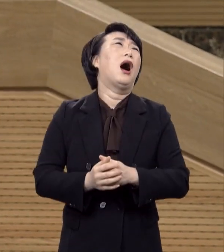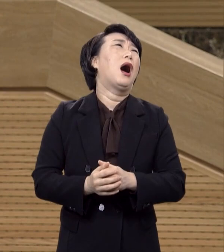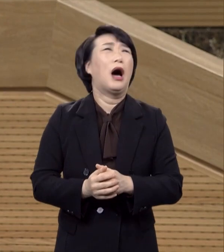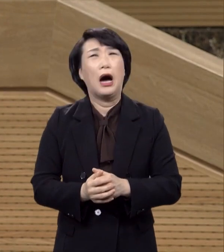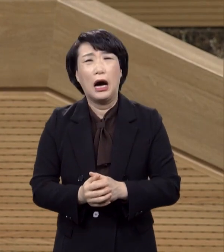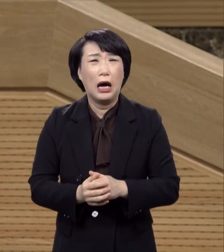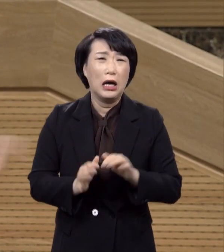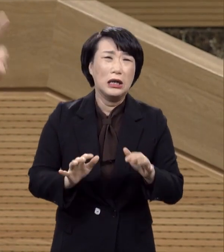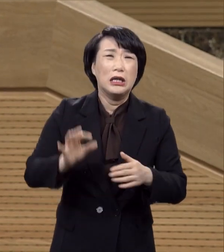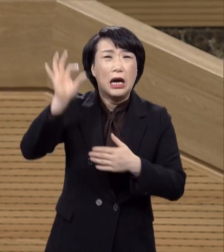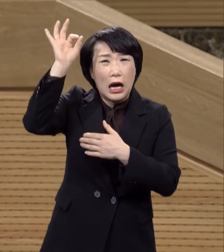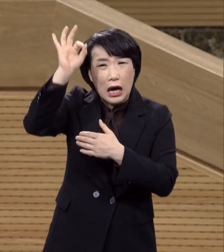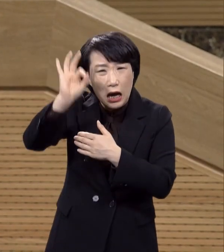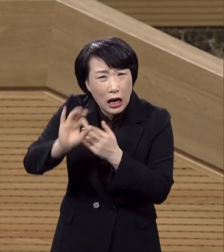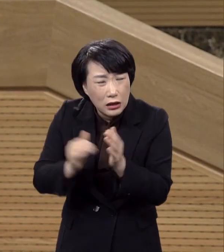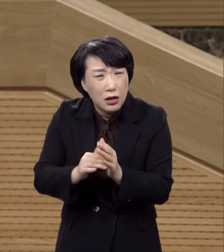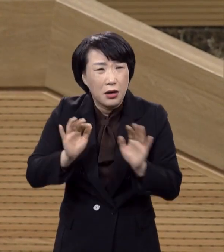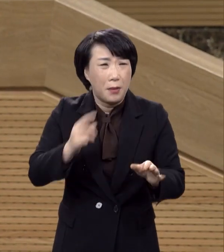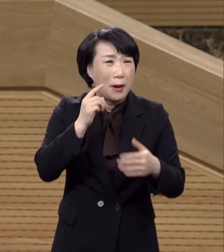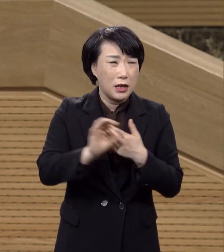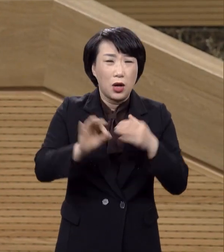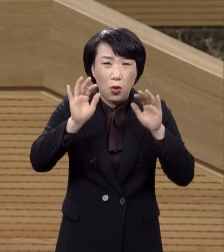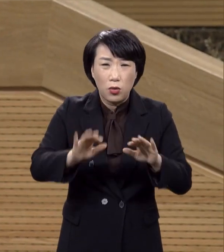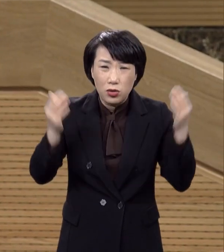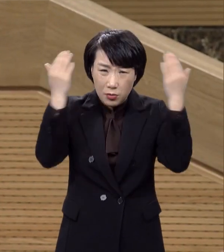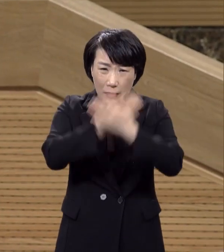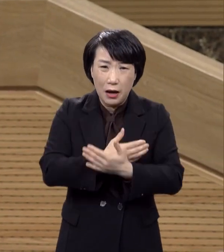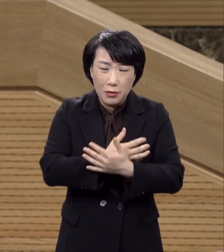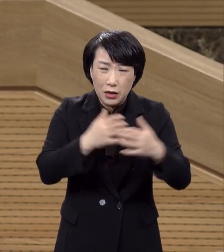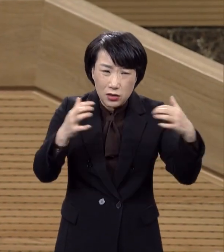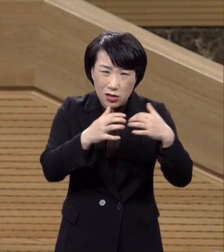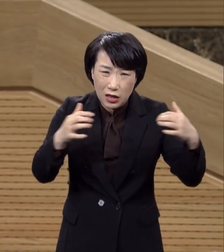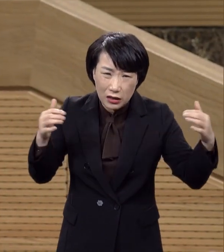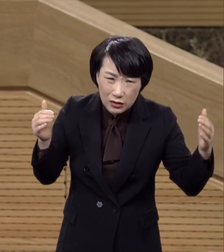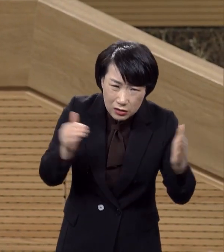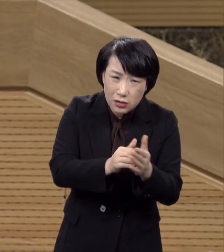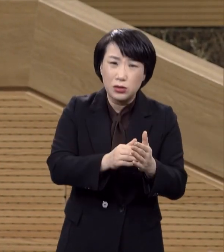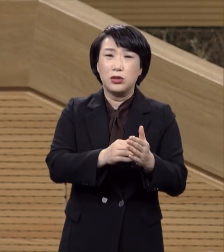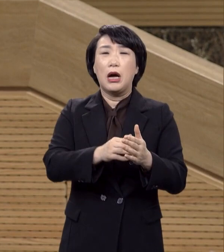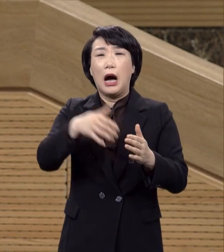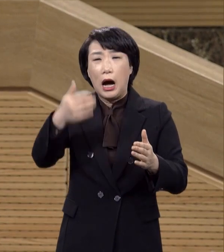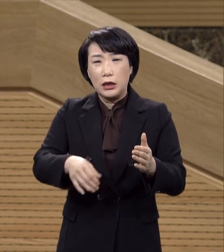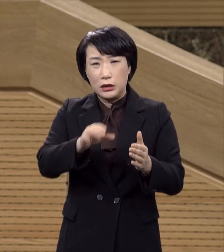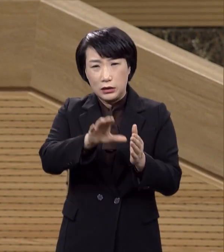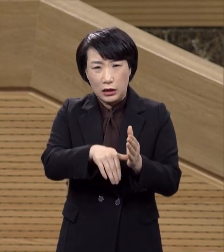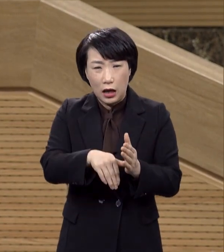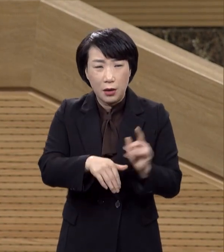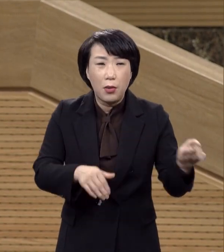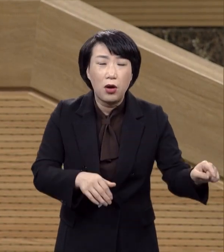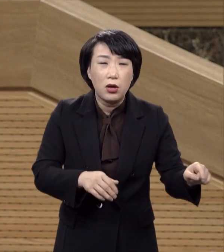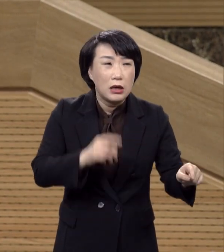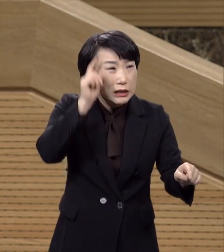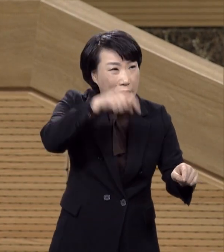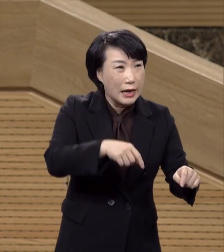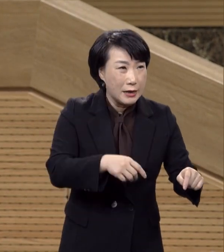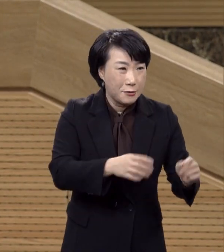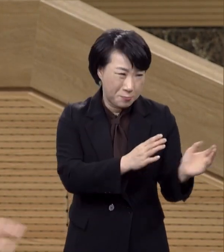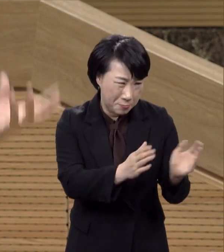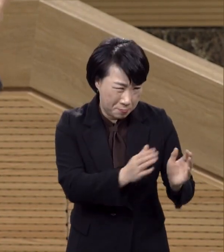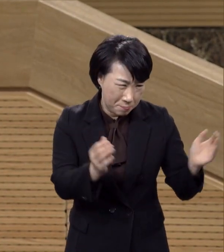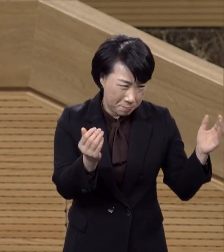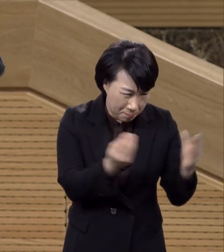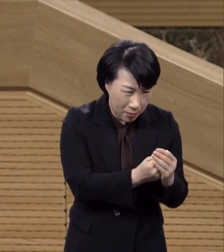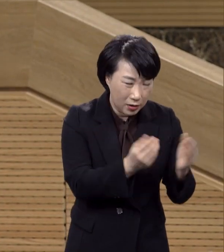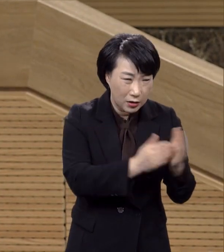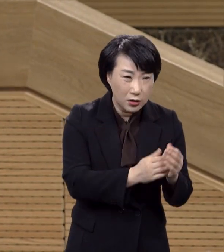태양이 저물면 만약에 오늘 밤에 전쟁을 끝내지 아니하면 저들은 내일 전열을